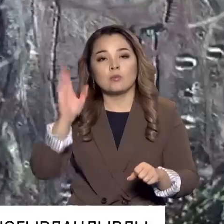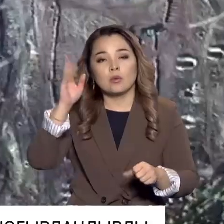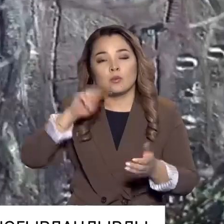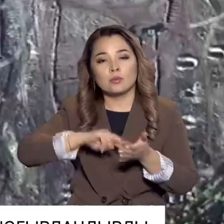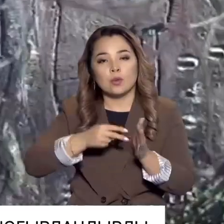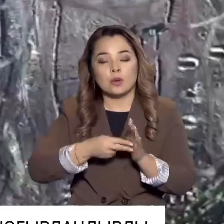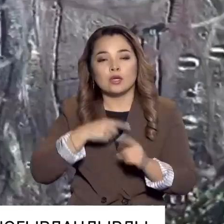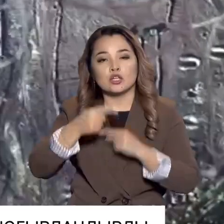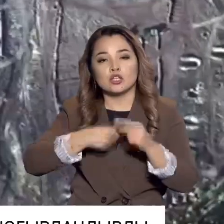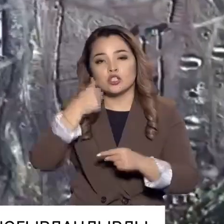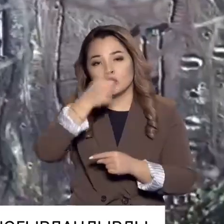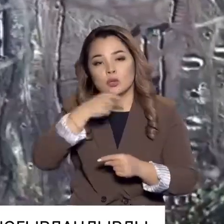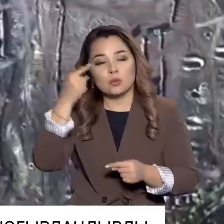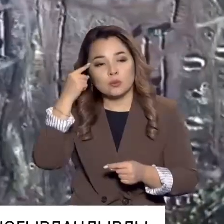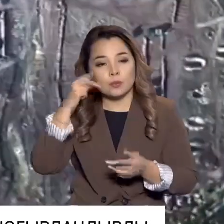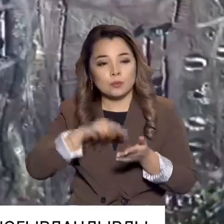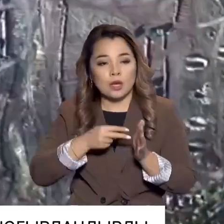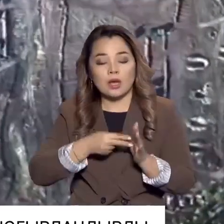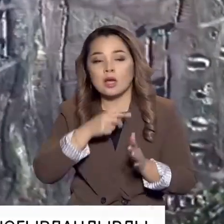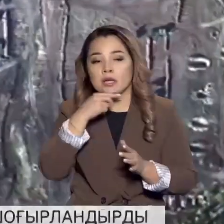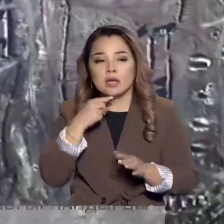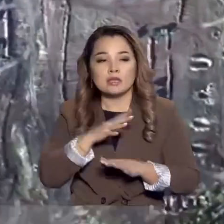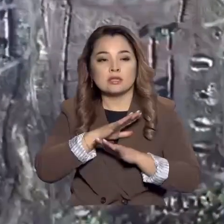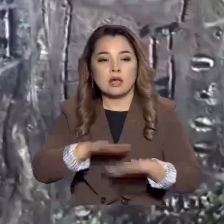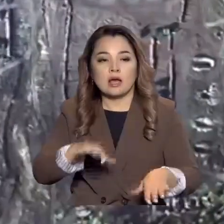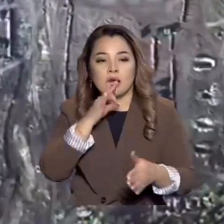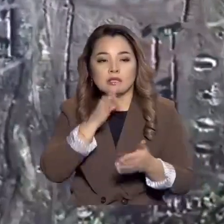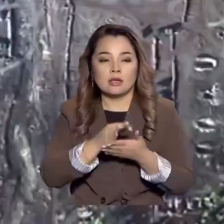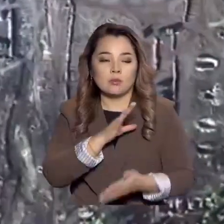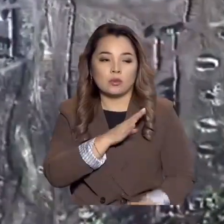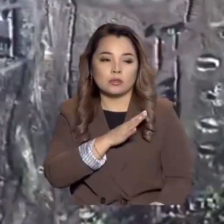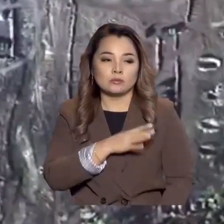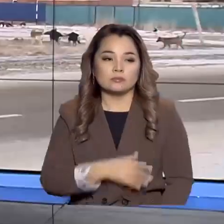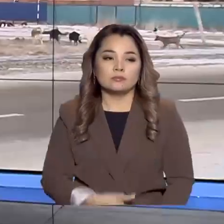отыр. Алайда Ресей мұны үнемі жоққа шығарып келеді.